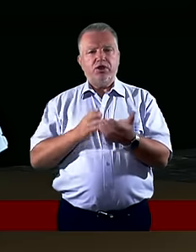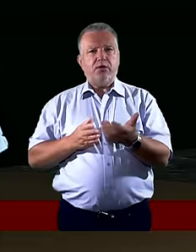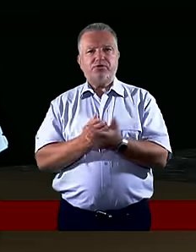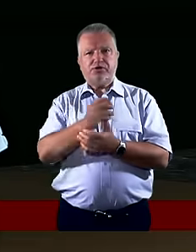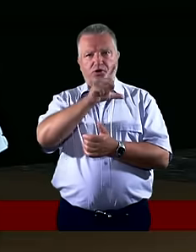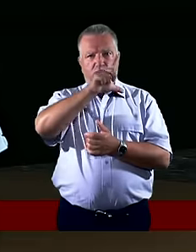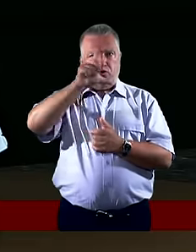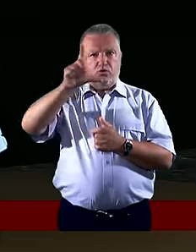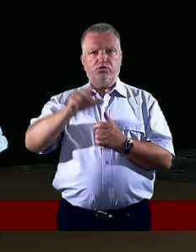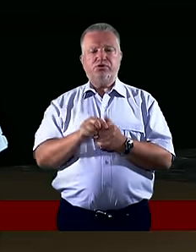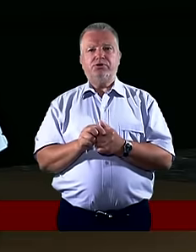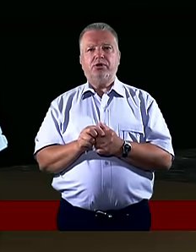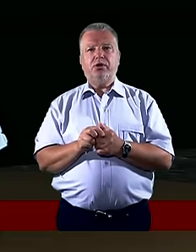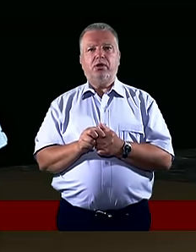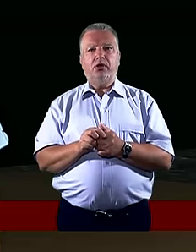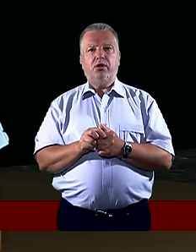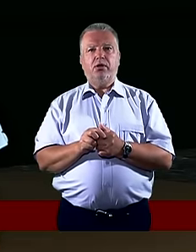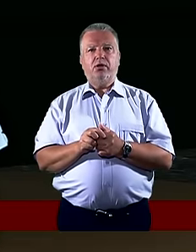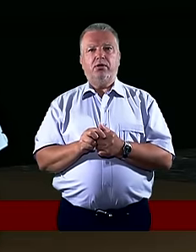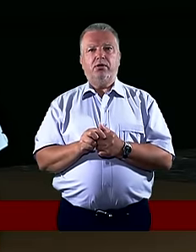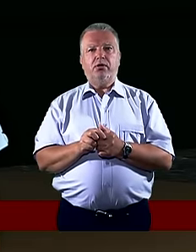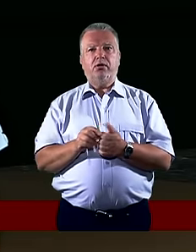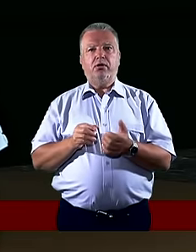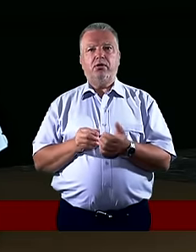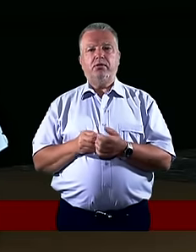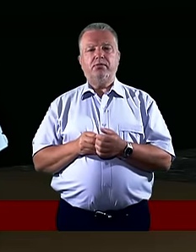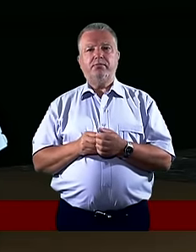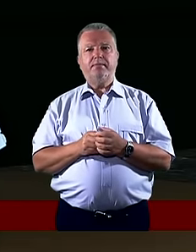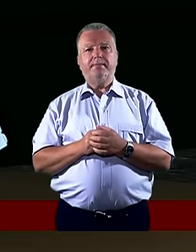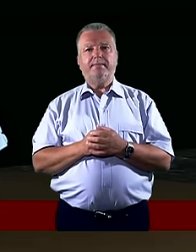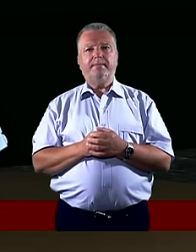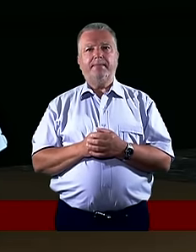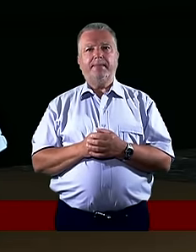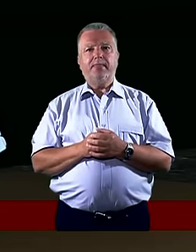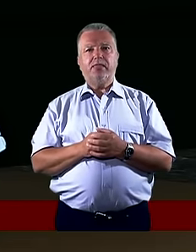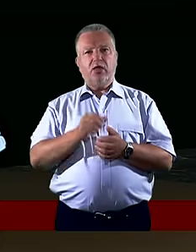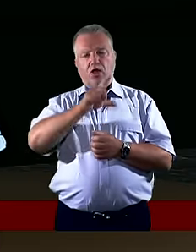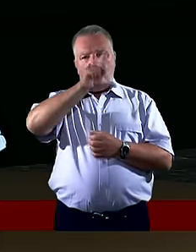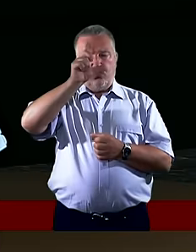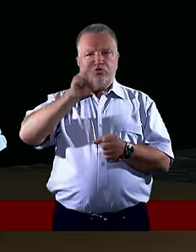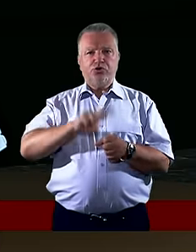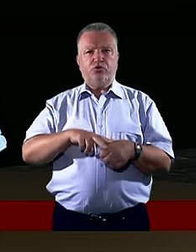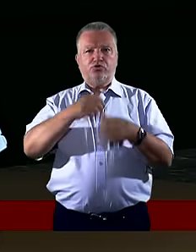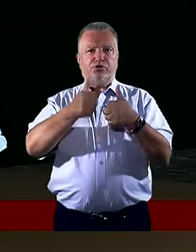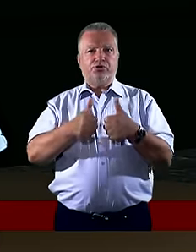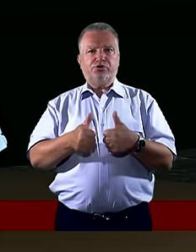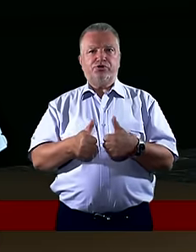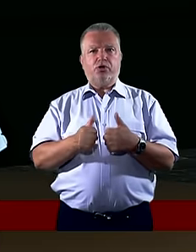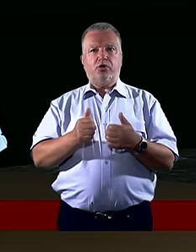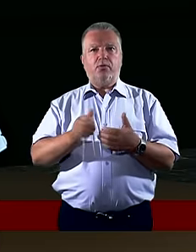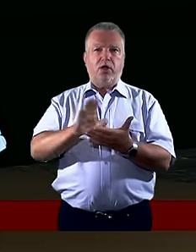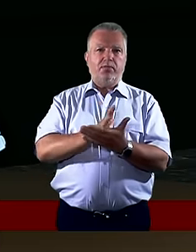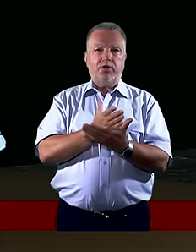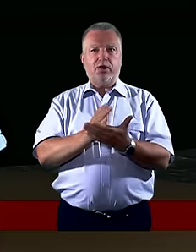nie poprzez ludzi, a nie przez, że tak powiem, pryzmat ludzi, którzy